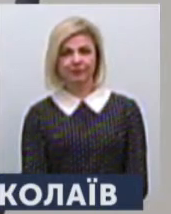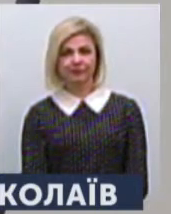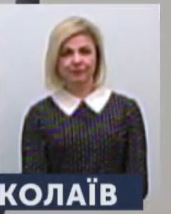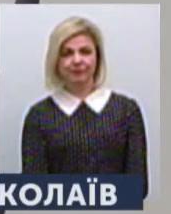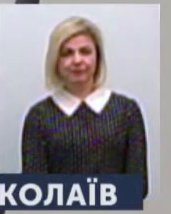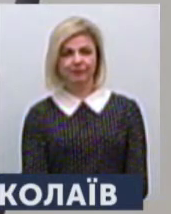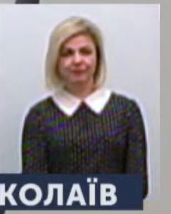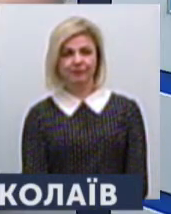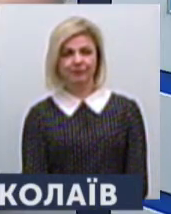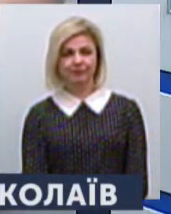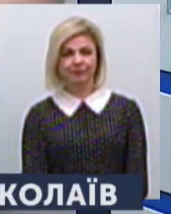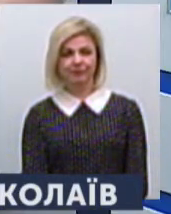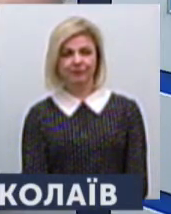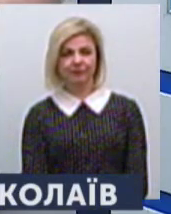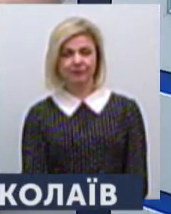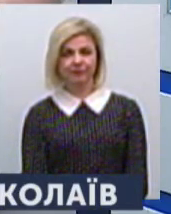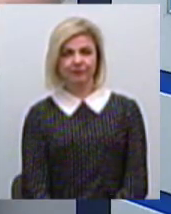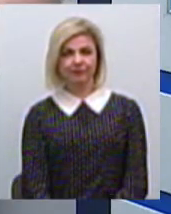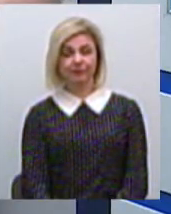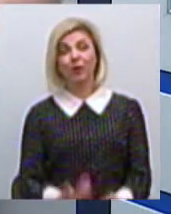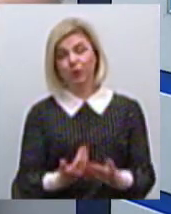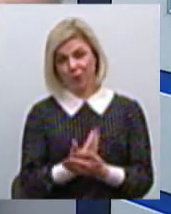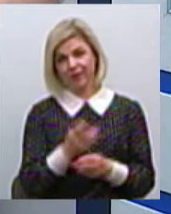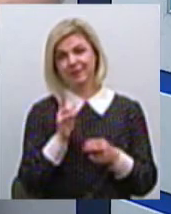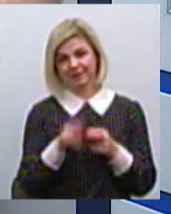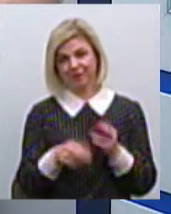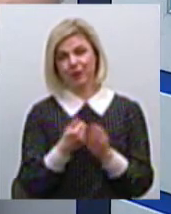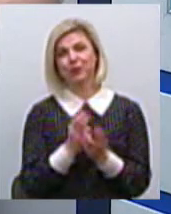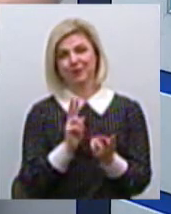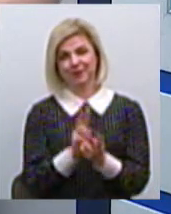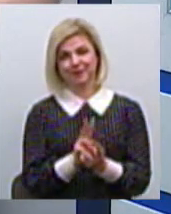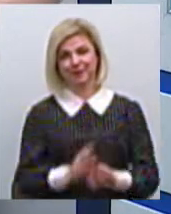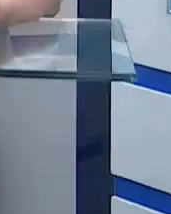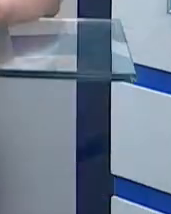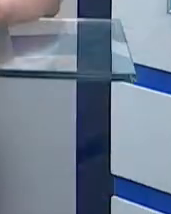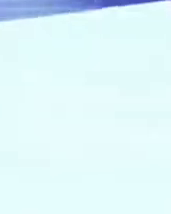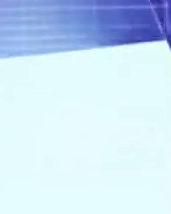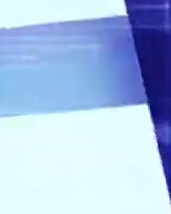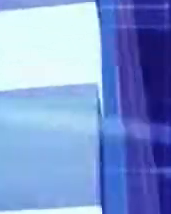Миколаївщини. На цьому наш випуск завершено. Гарного вам вечора.